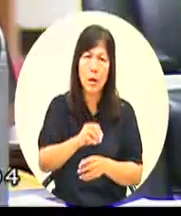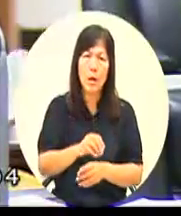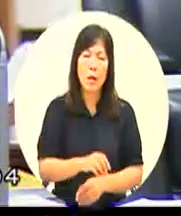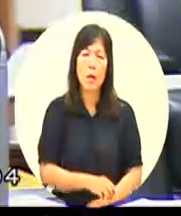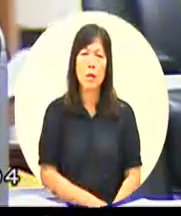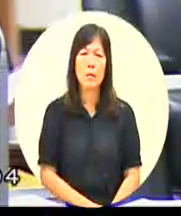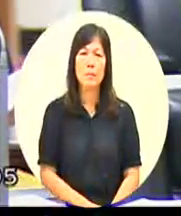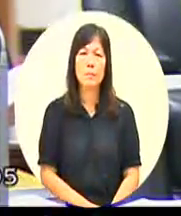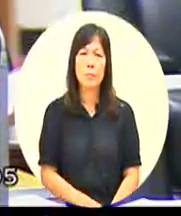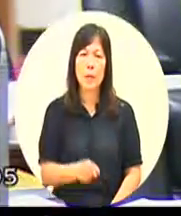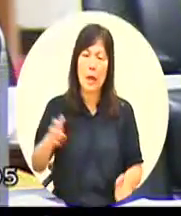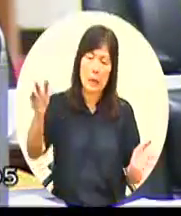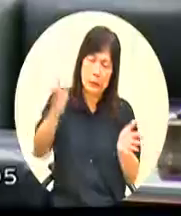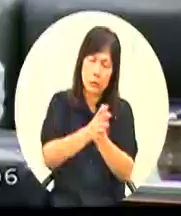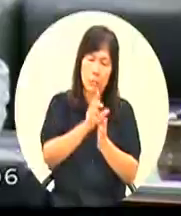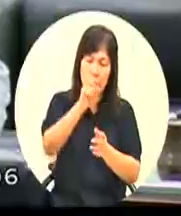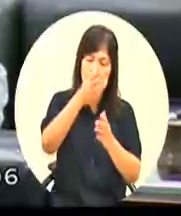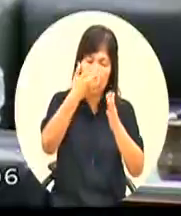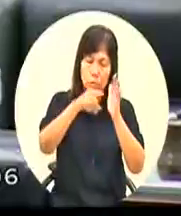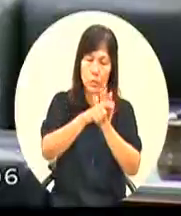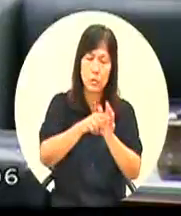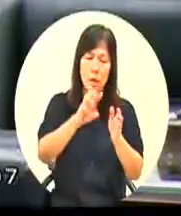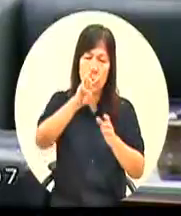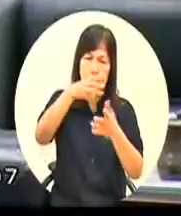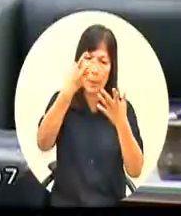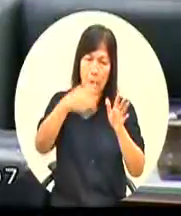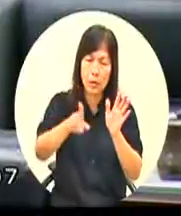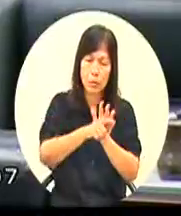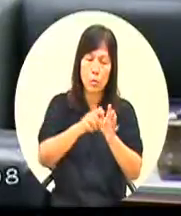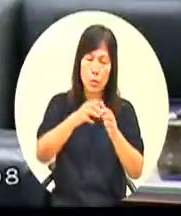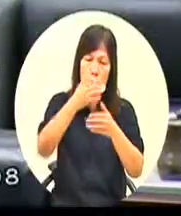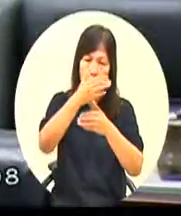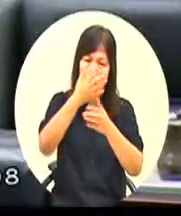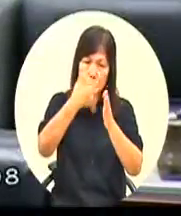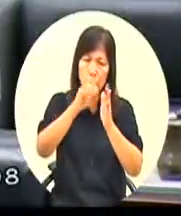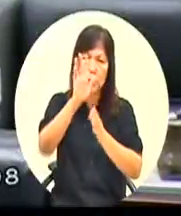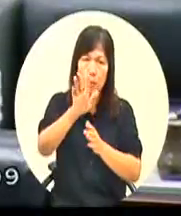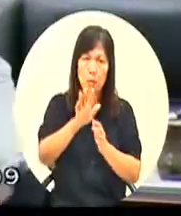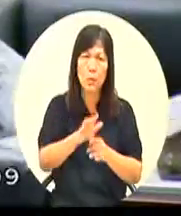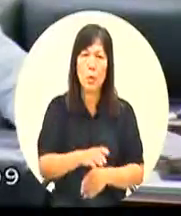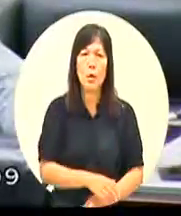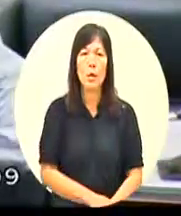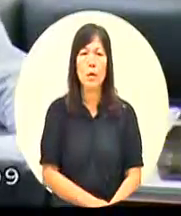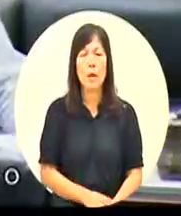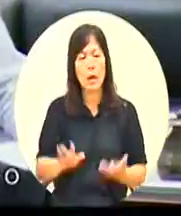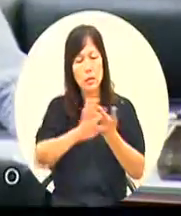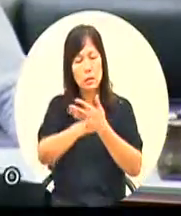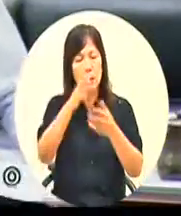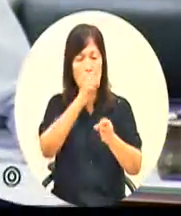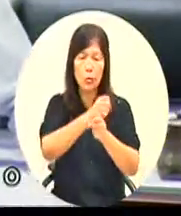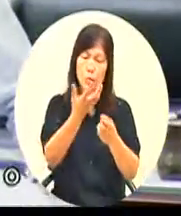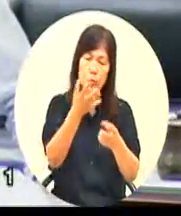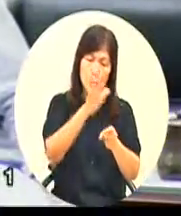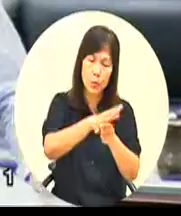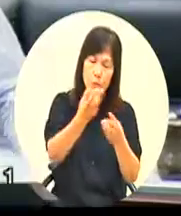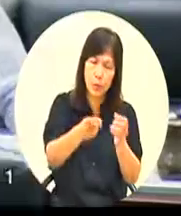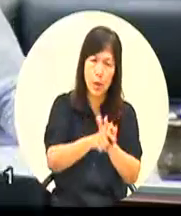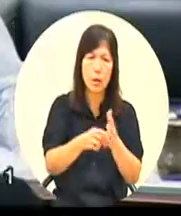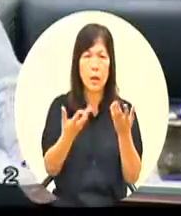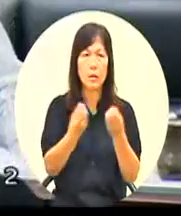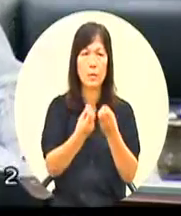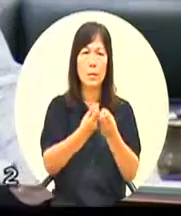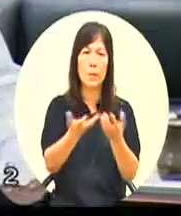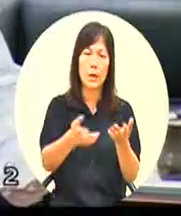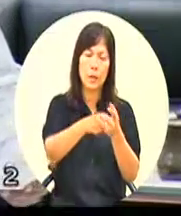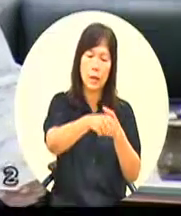啊，你总共一个学校348所学校呢？对对。 啊，其他没有补助到的这些学校怎么办呢？这些